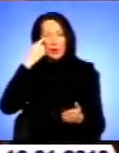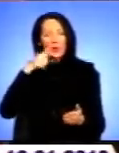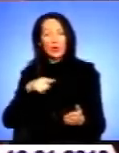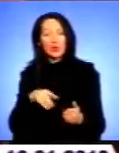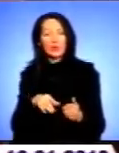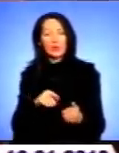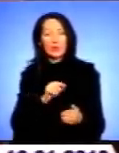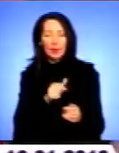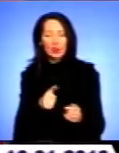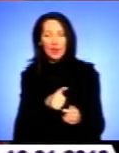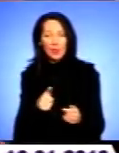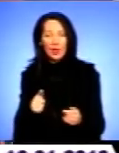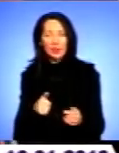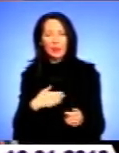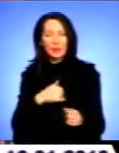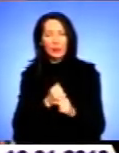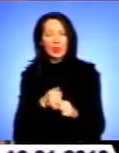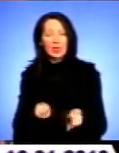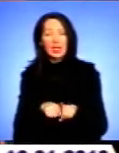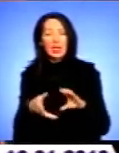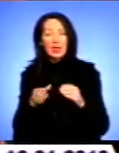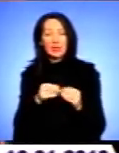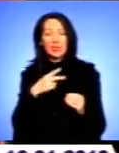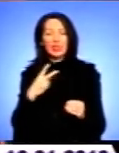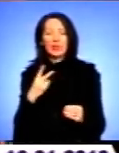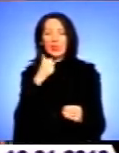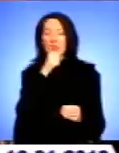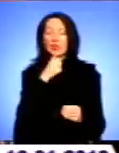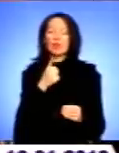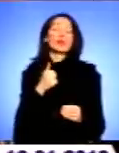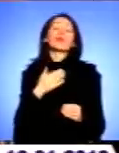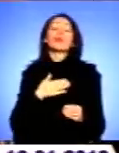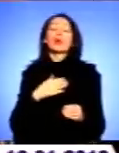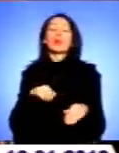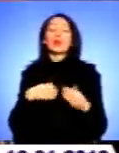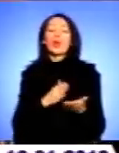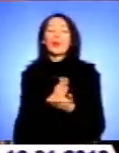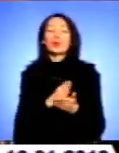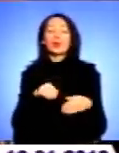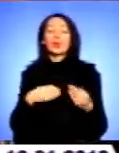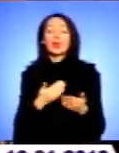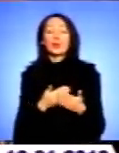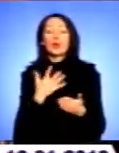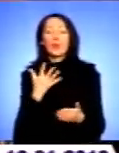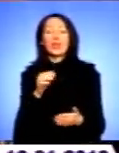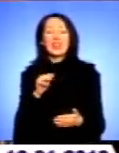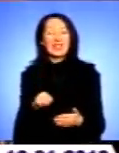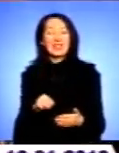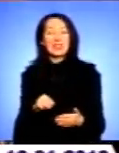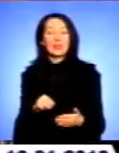у нас зробили такий аналіз за 2012 рік. У нас таких послуг дали біля 5000 кількості. Ну там не